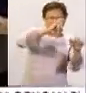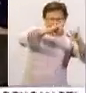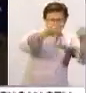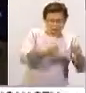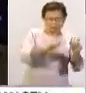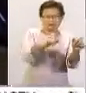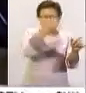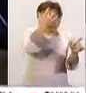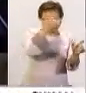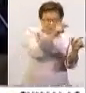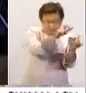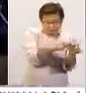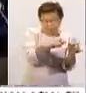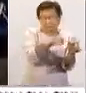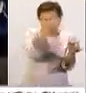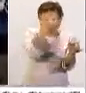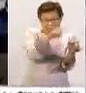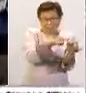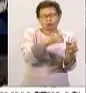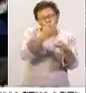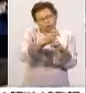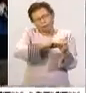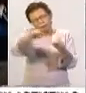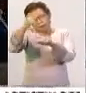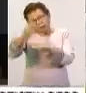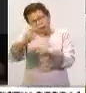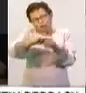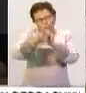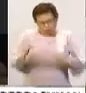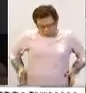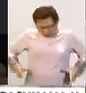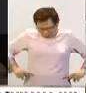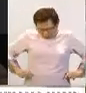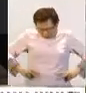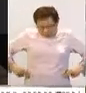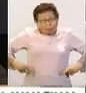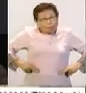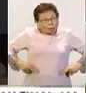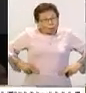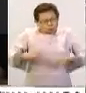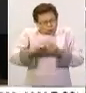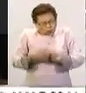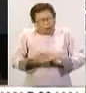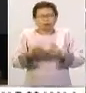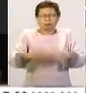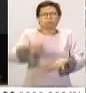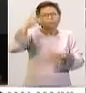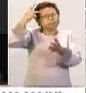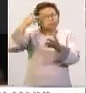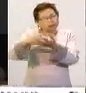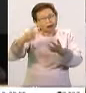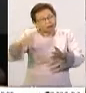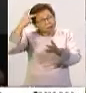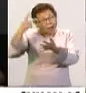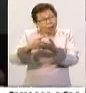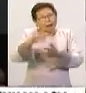mana yang sakit, yang susah ke bilik air, nak kena tukar lampin dan sebagainya, semuanya telah di dikenal pasti di